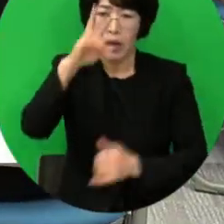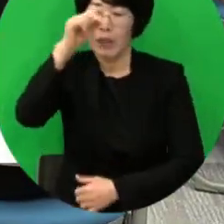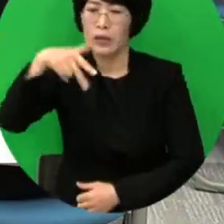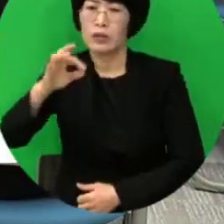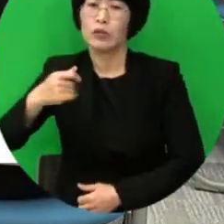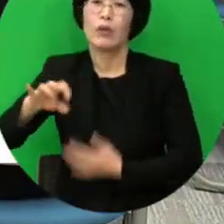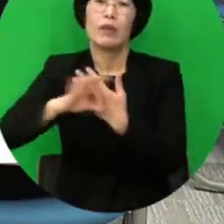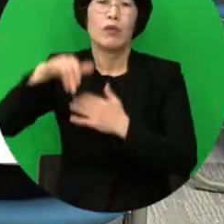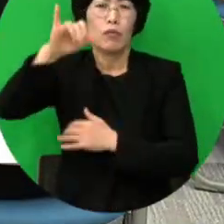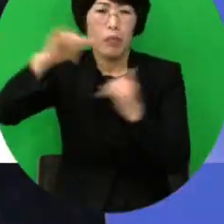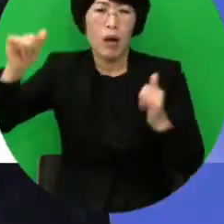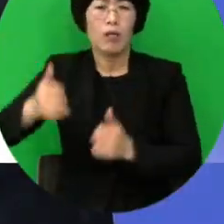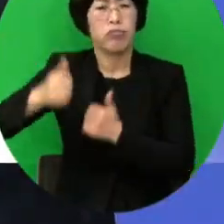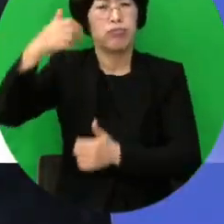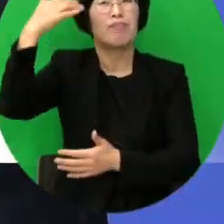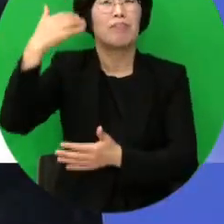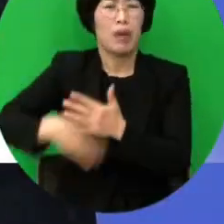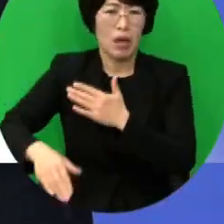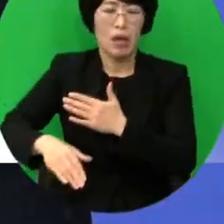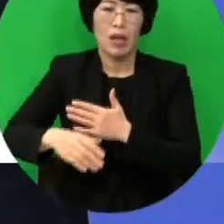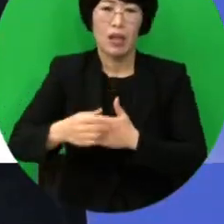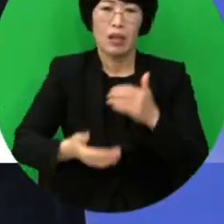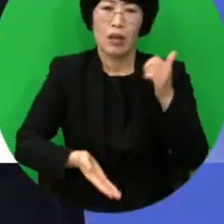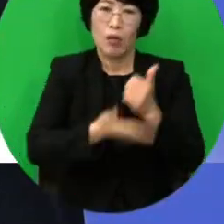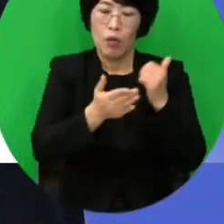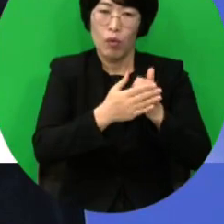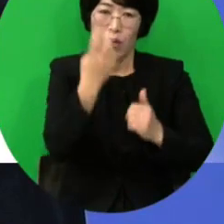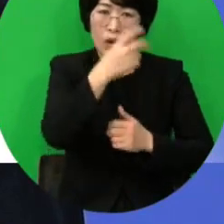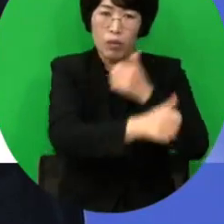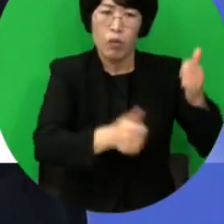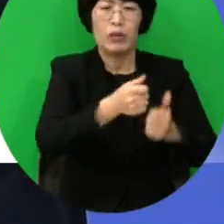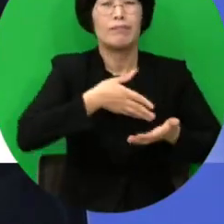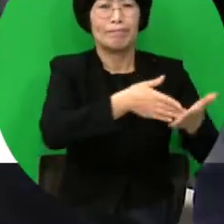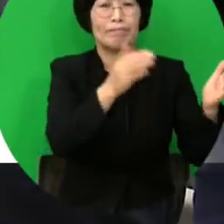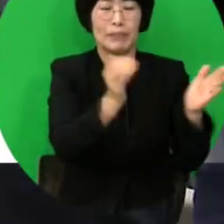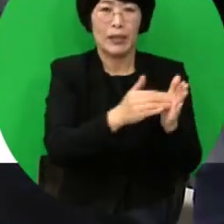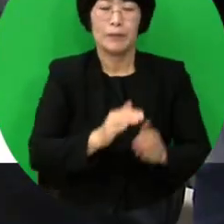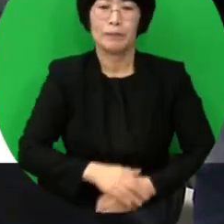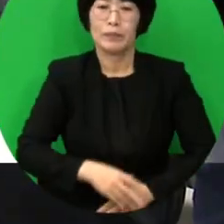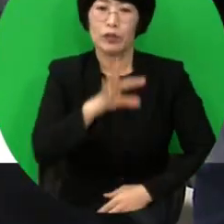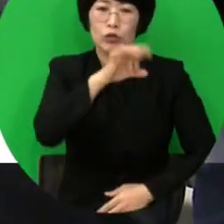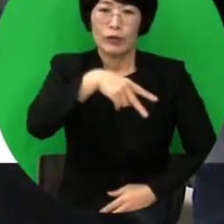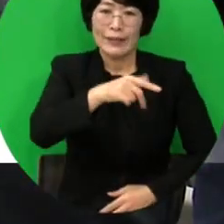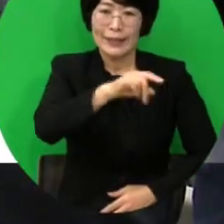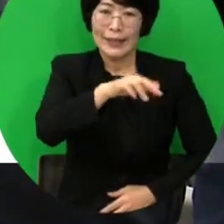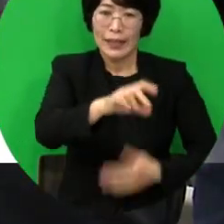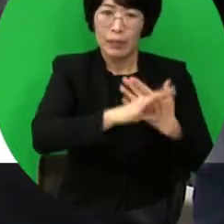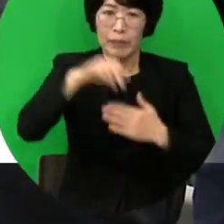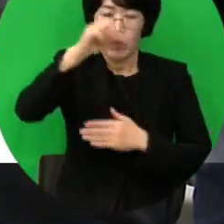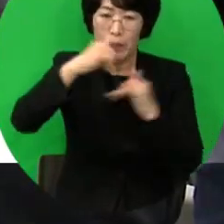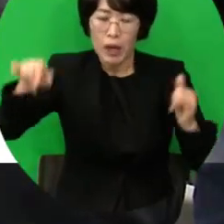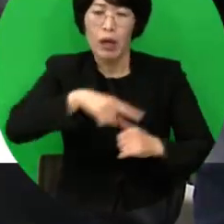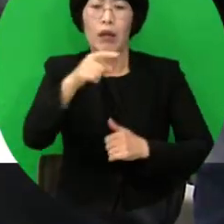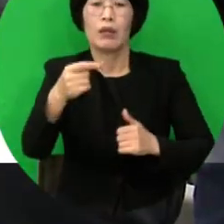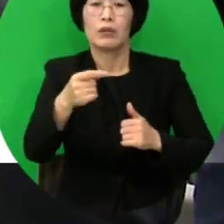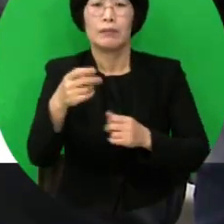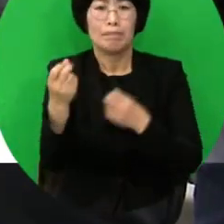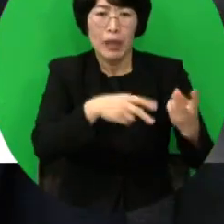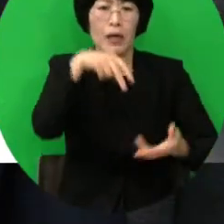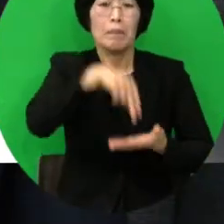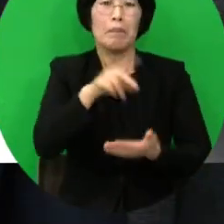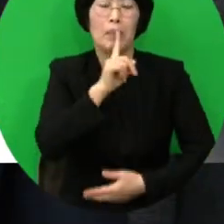예비후보를 경선에서 배제하라고 공천관리위원회에 촉구했습니다. 윤재갑 예비후보는 민주당 공관위에 보낸